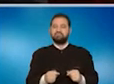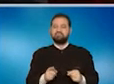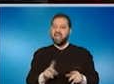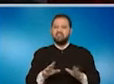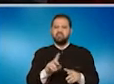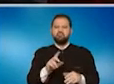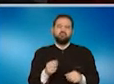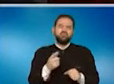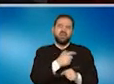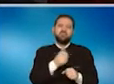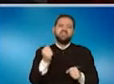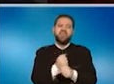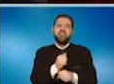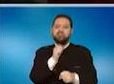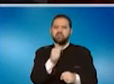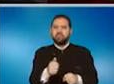nu reușim nimic.